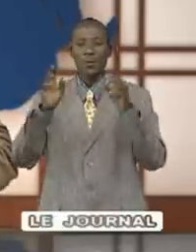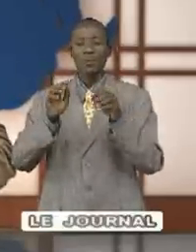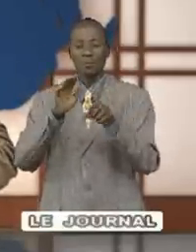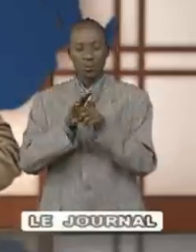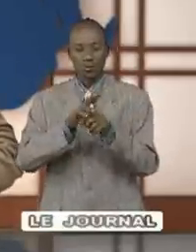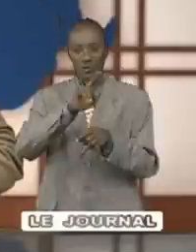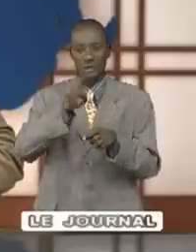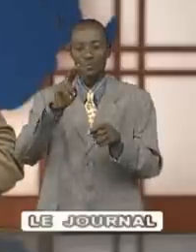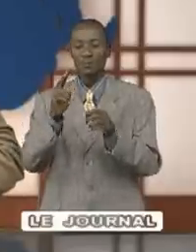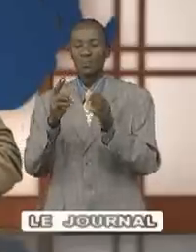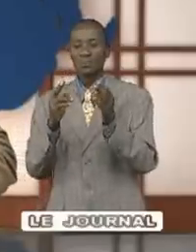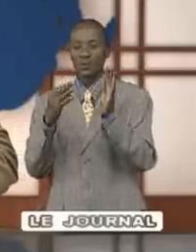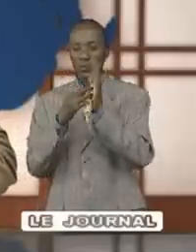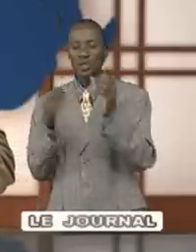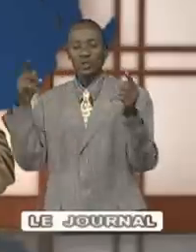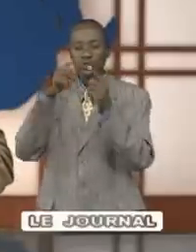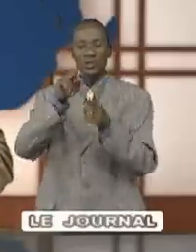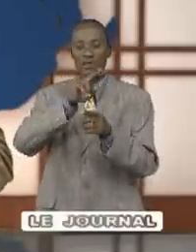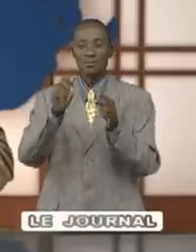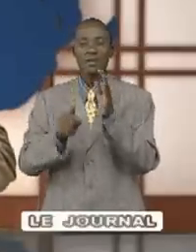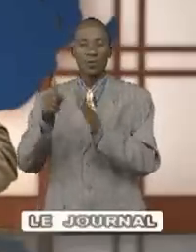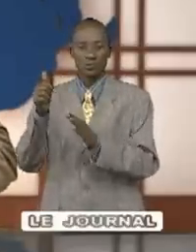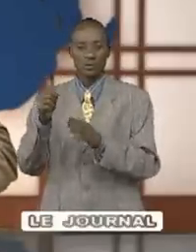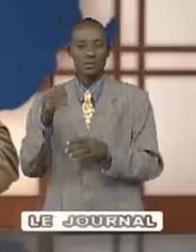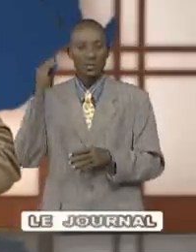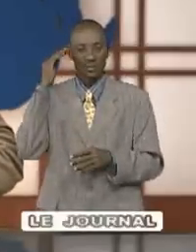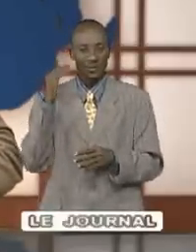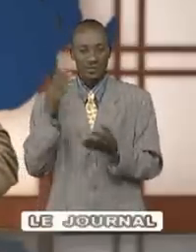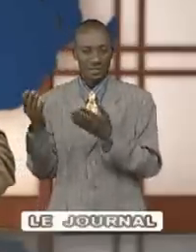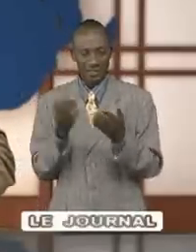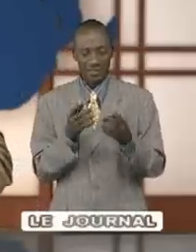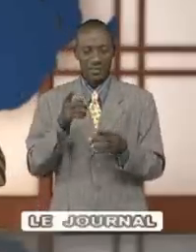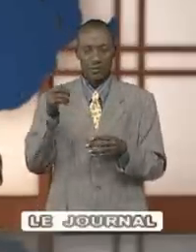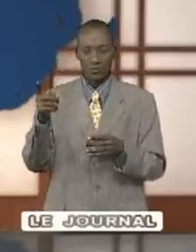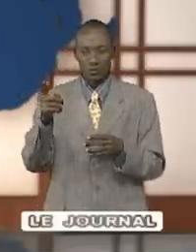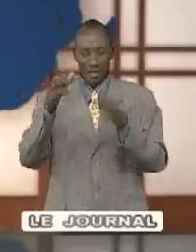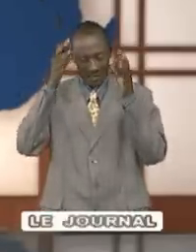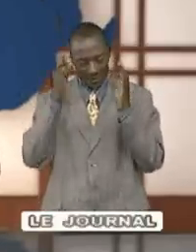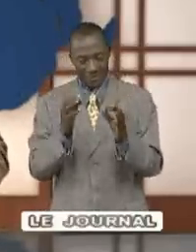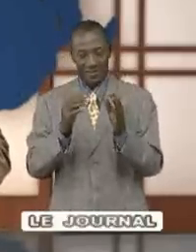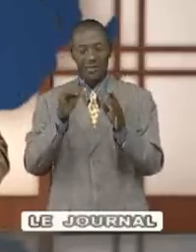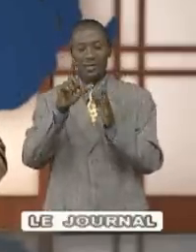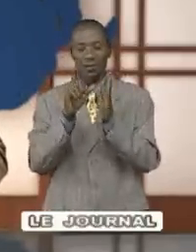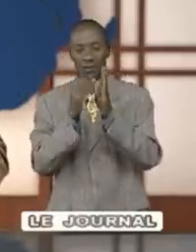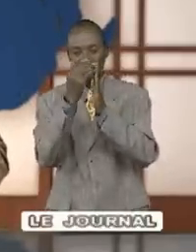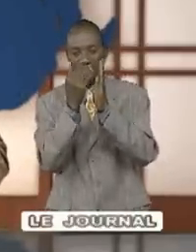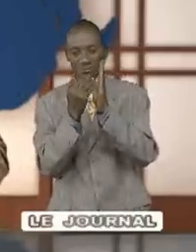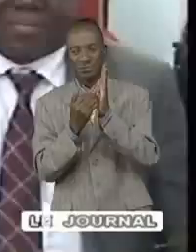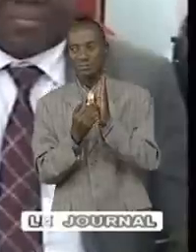2011. À Netro, le ministre des Transports Justin Kalumba Monangongo a pris un train de mesures. En voici quelques-unes dans ce reportage de David